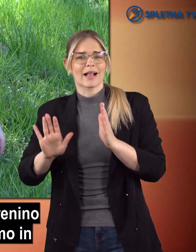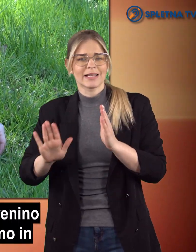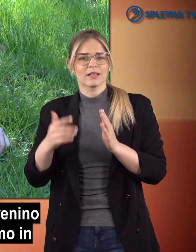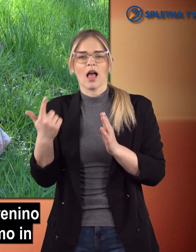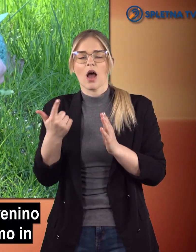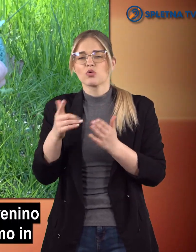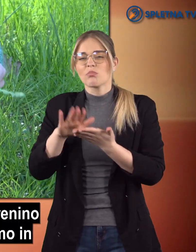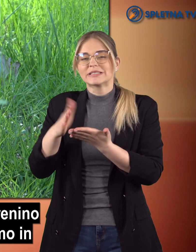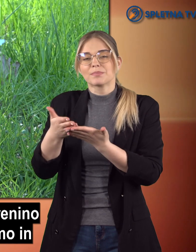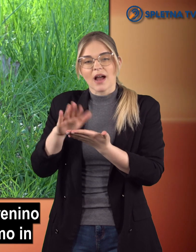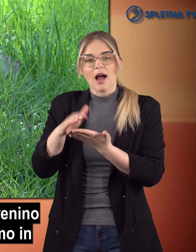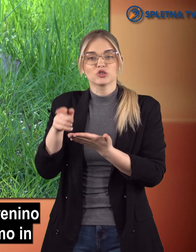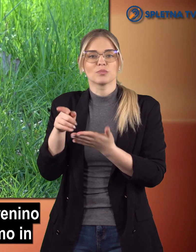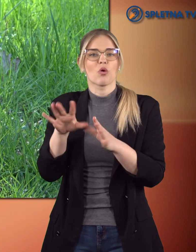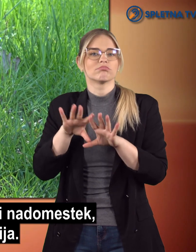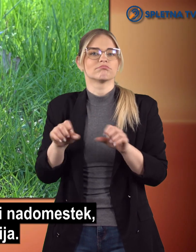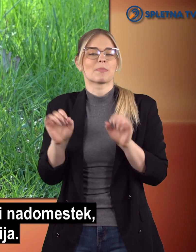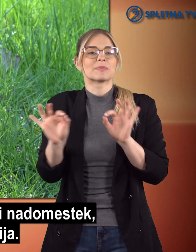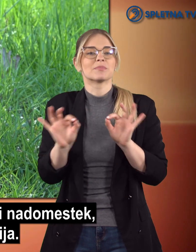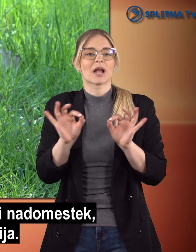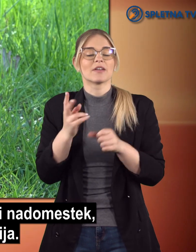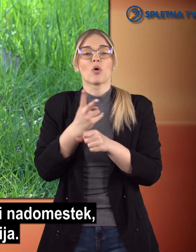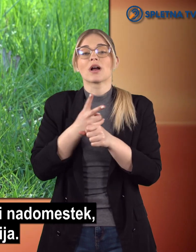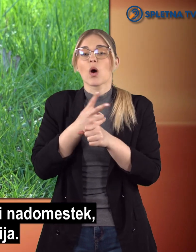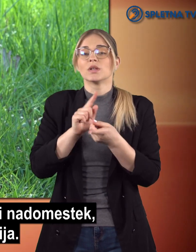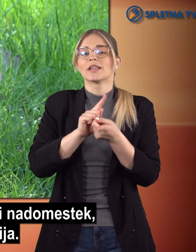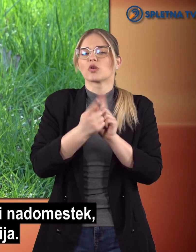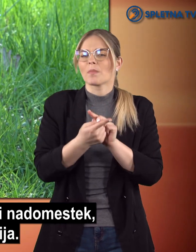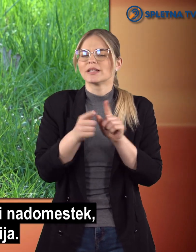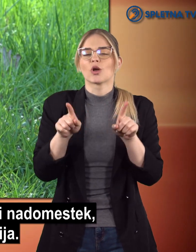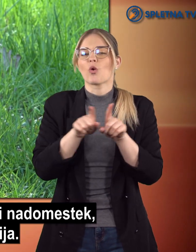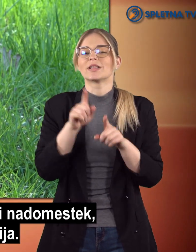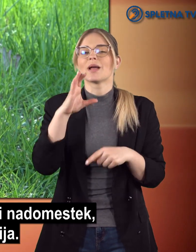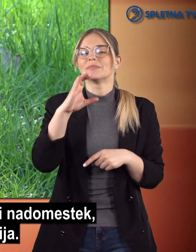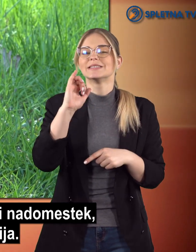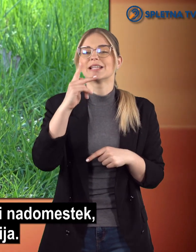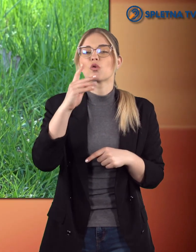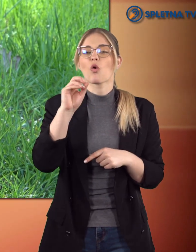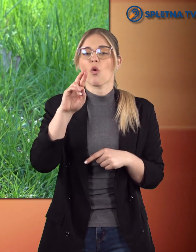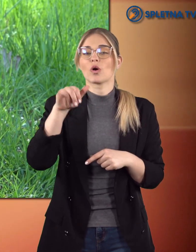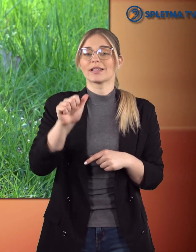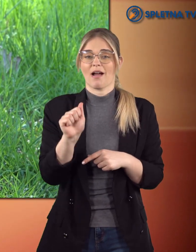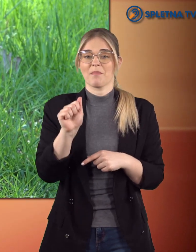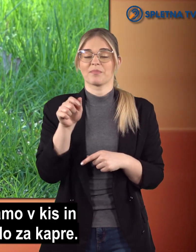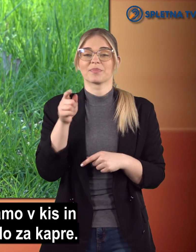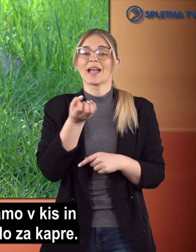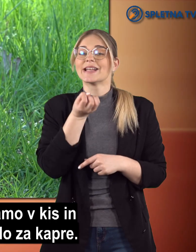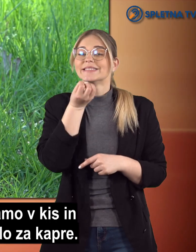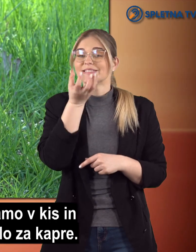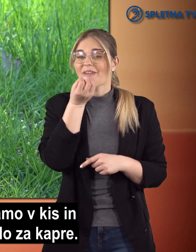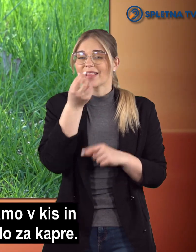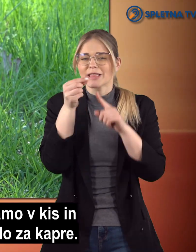Regratovo korenino lahko spražimo in iz nje pripravimo kavni nadomestek, kot je cikorija. Cvetne